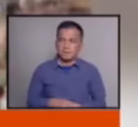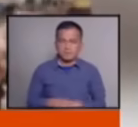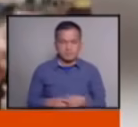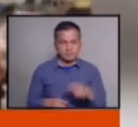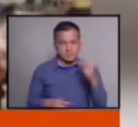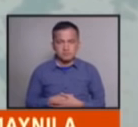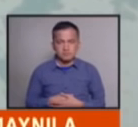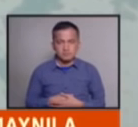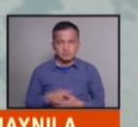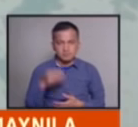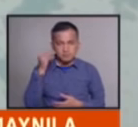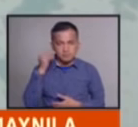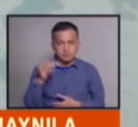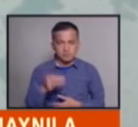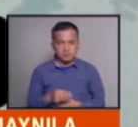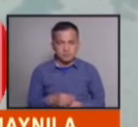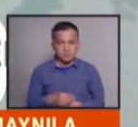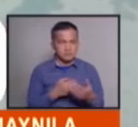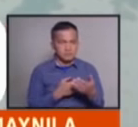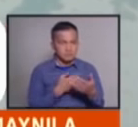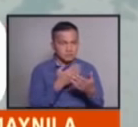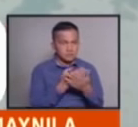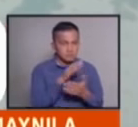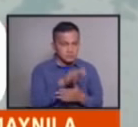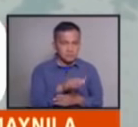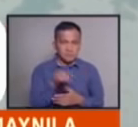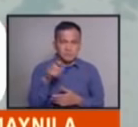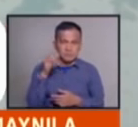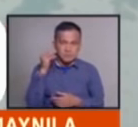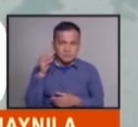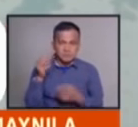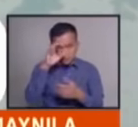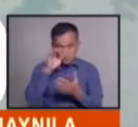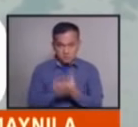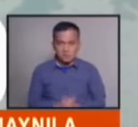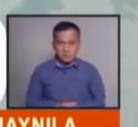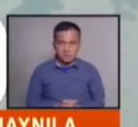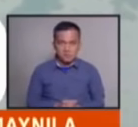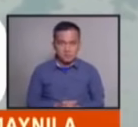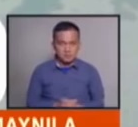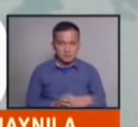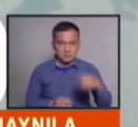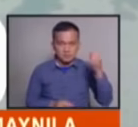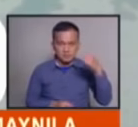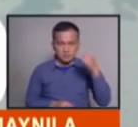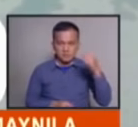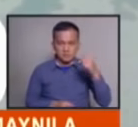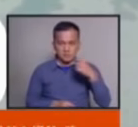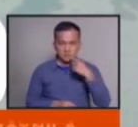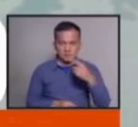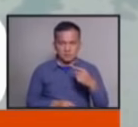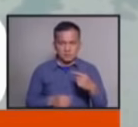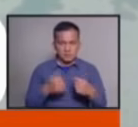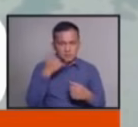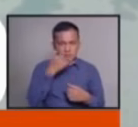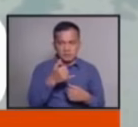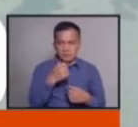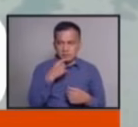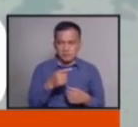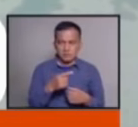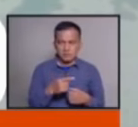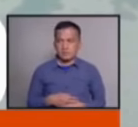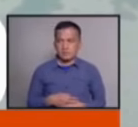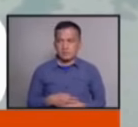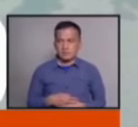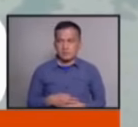magandang tanghali po, ma'am. Good afternoon po, sir. Ma'am, andito po si Mister. Opo, sir. Nabuang na po yan, sir. Tumawag po sa akin. Nanganak pa po yan